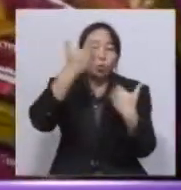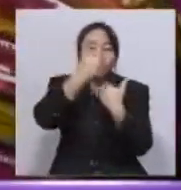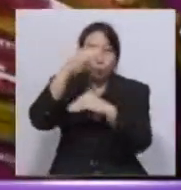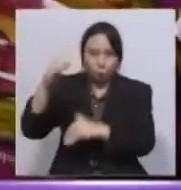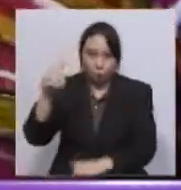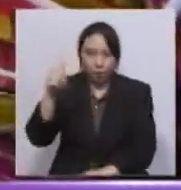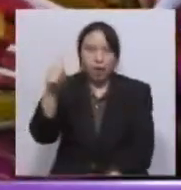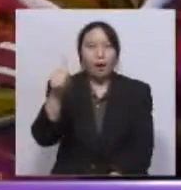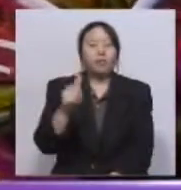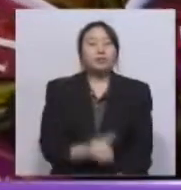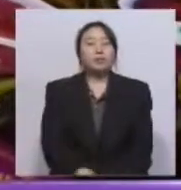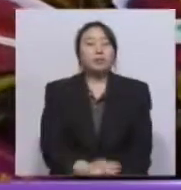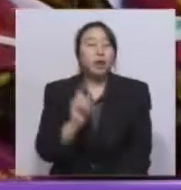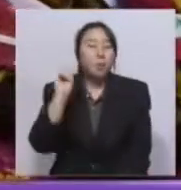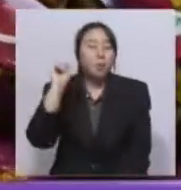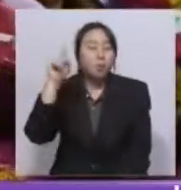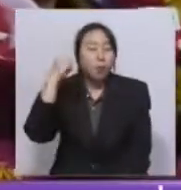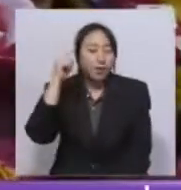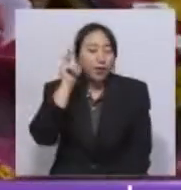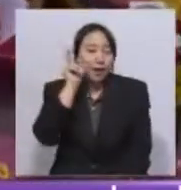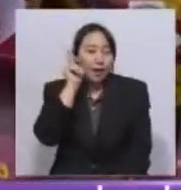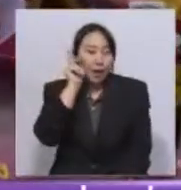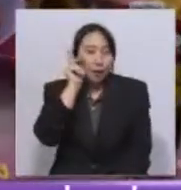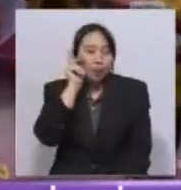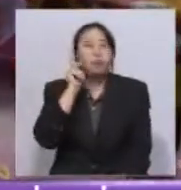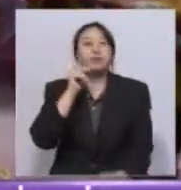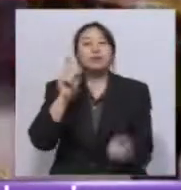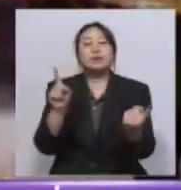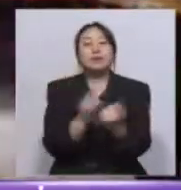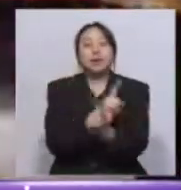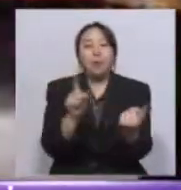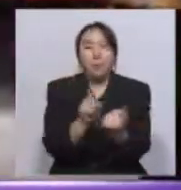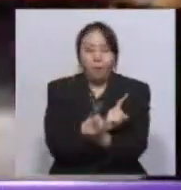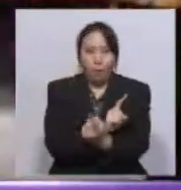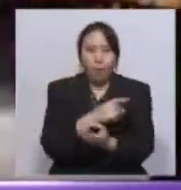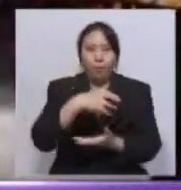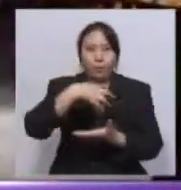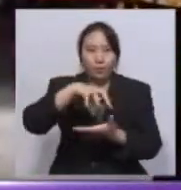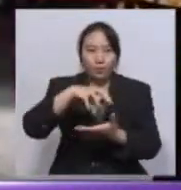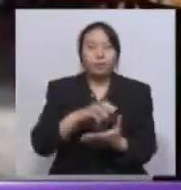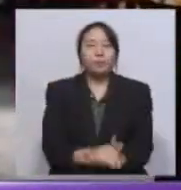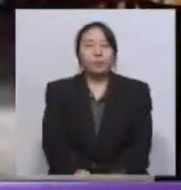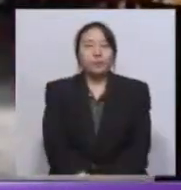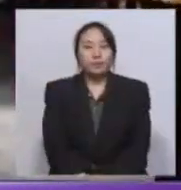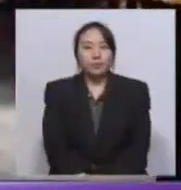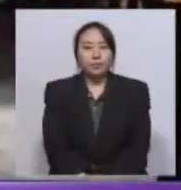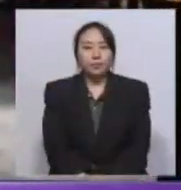จำนงพันธ์ถ่ายภาพเทพินไครวานิชทีมข่าวสังคมรายงาน